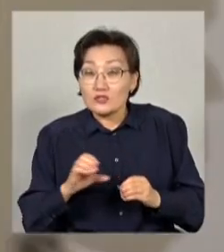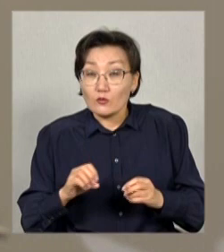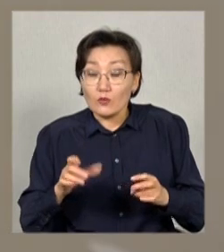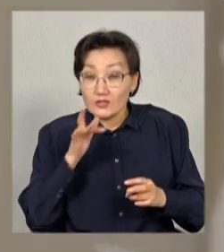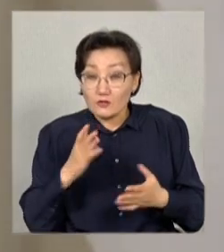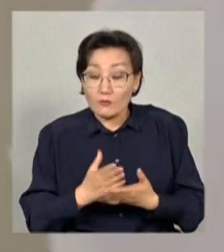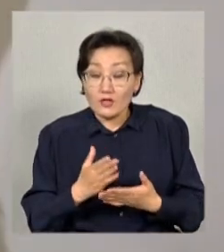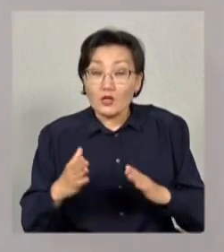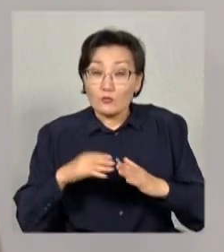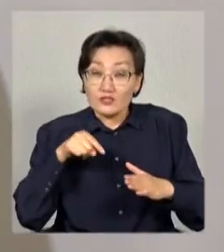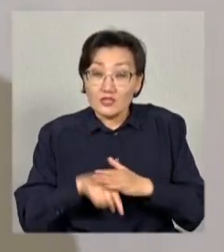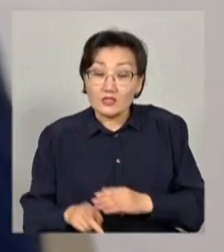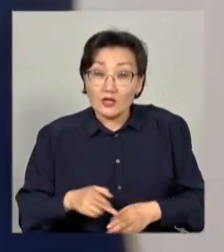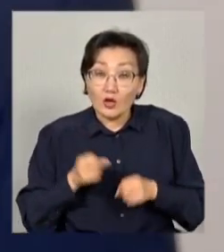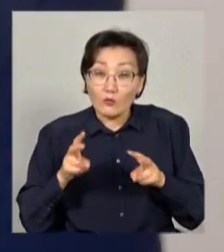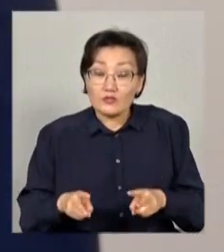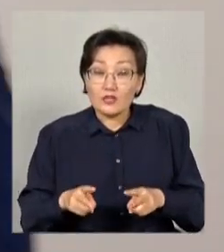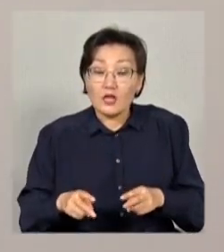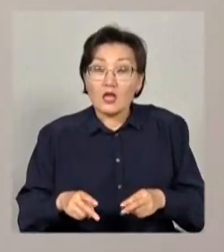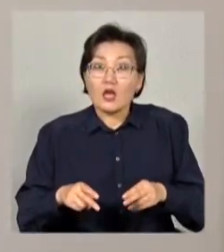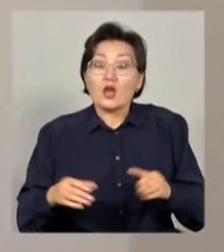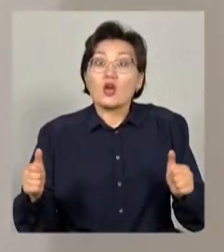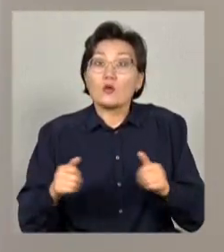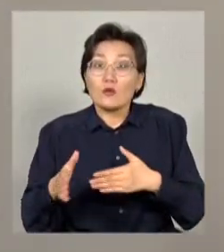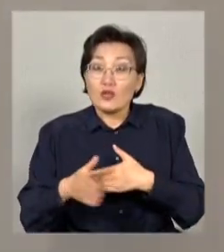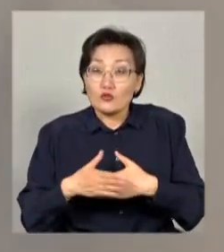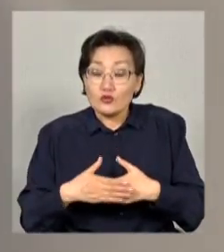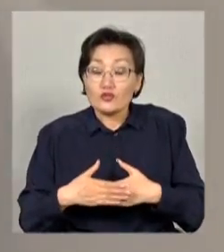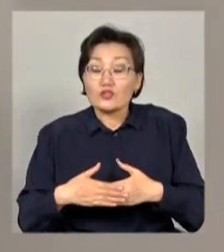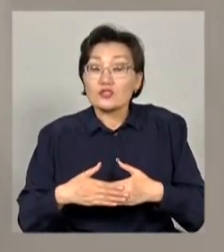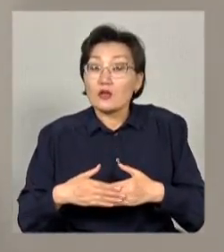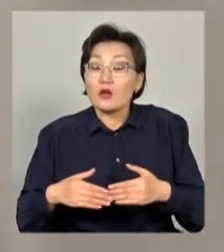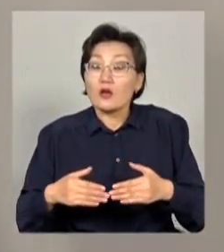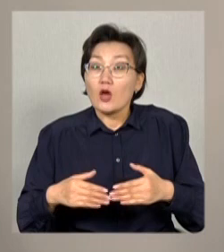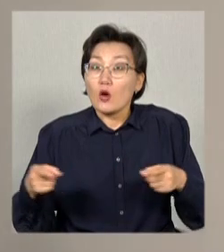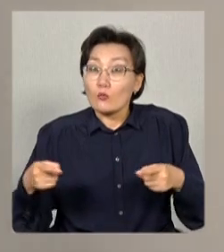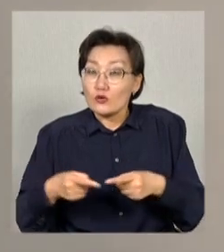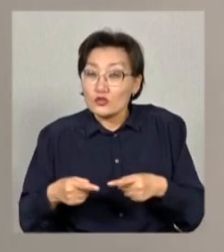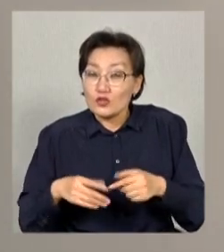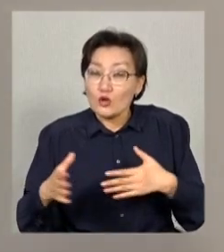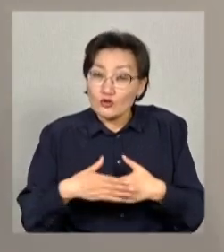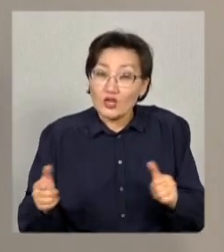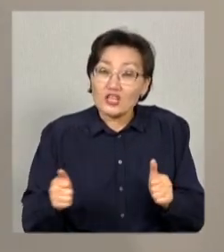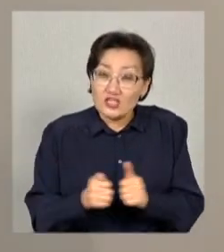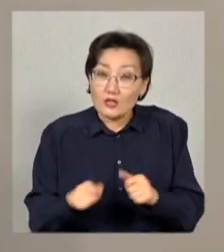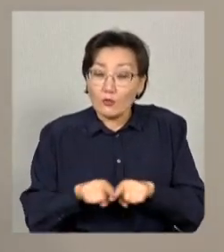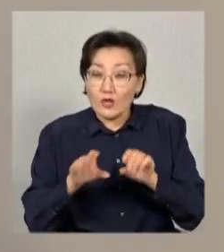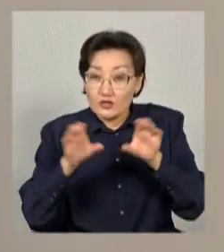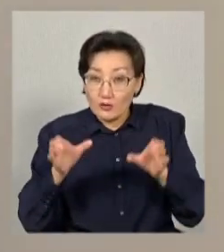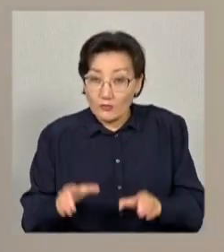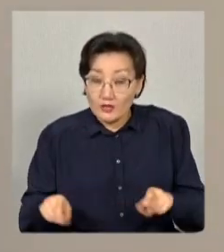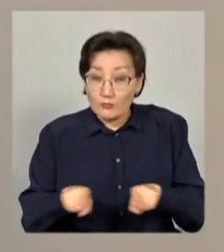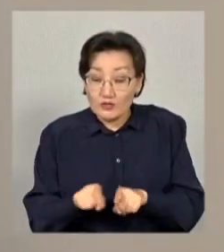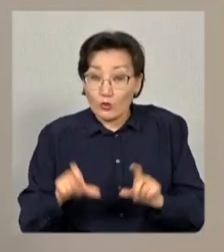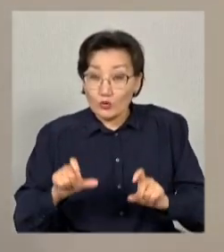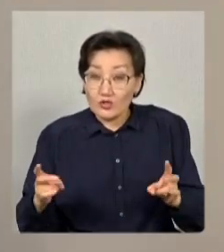Құтқарушылар үйдің ішіндегі қауіпсіз жер босаға, белағаш және ішкі бұрыш екенін айтады. Зілзала кезінде осындай жерге бірден келіп отыра